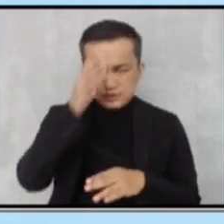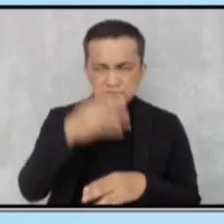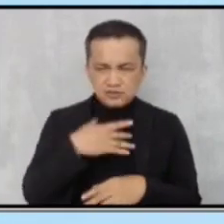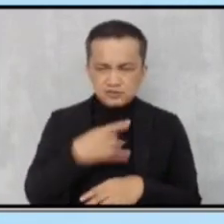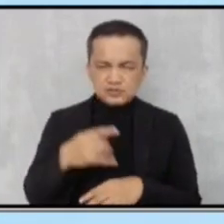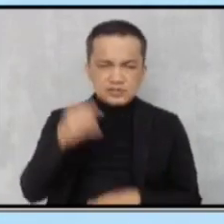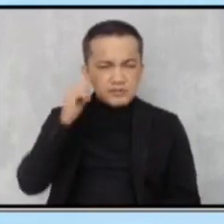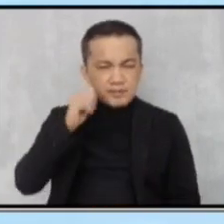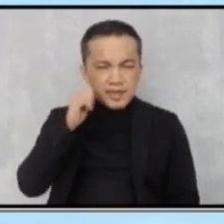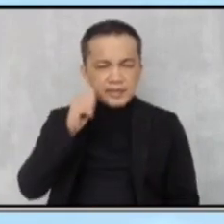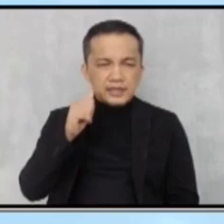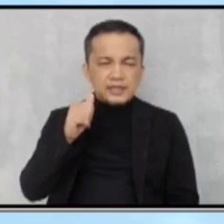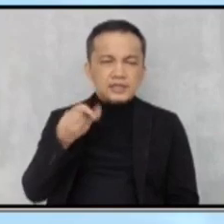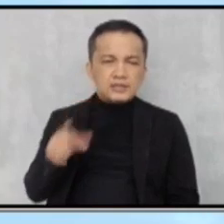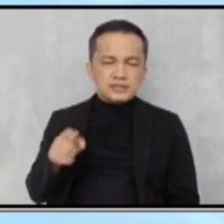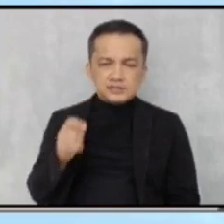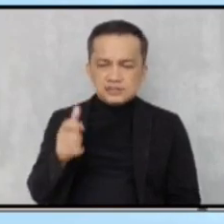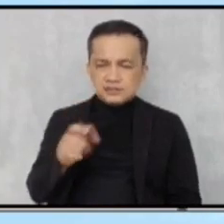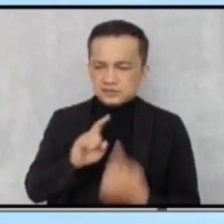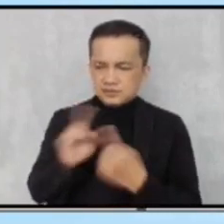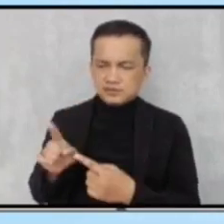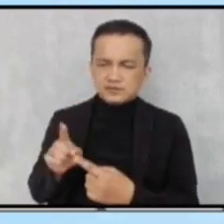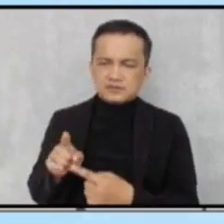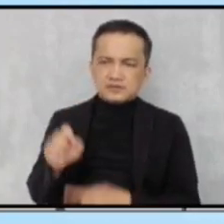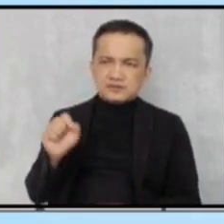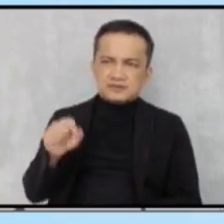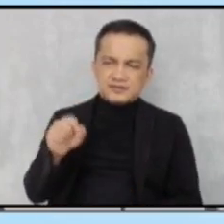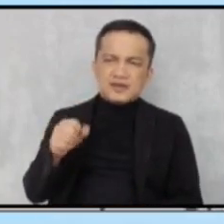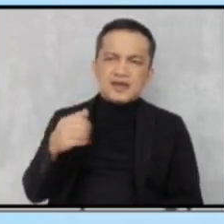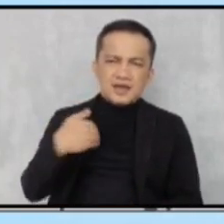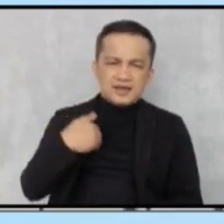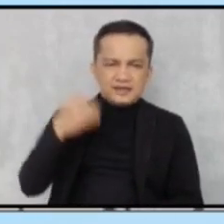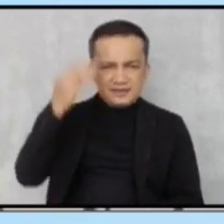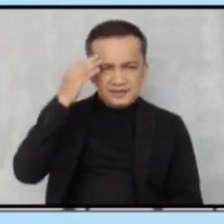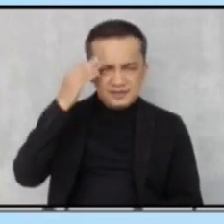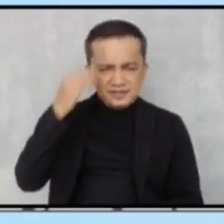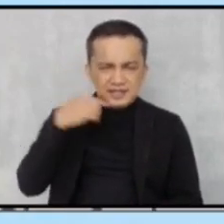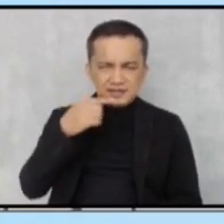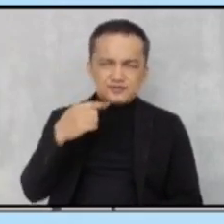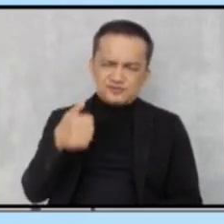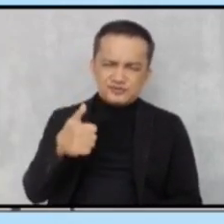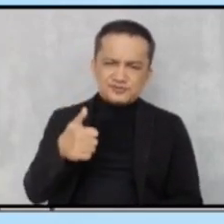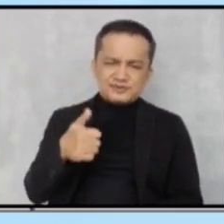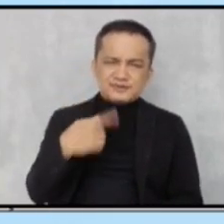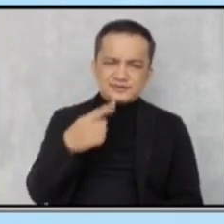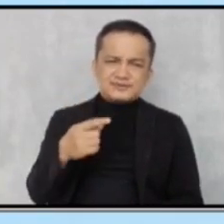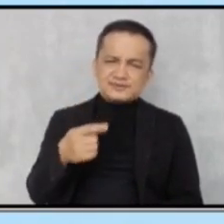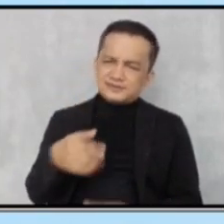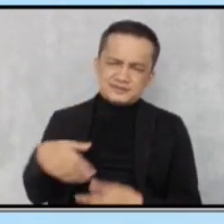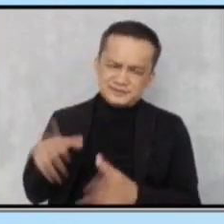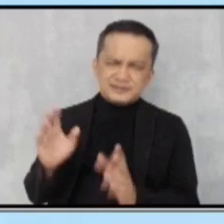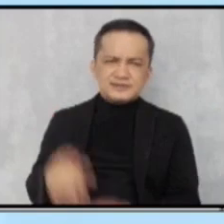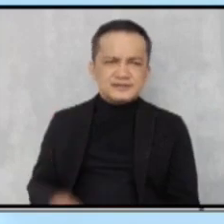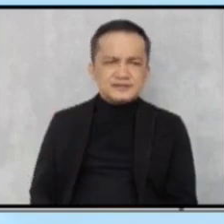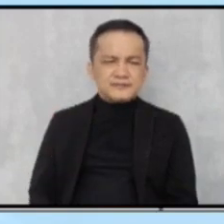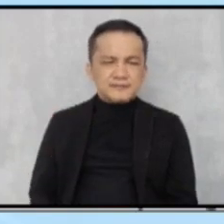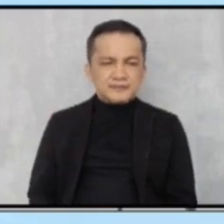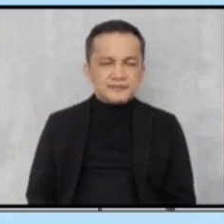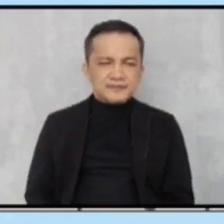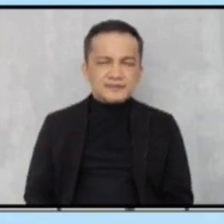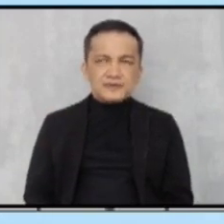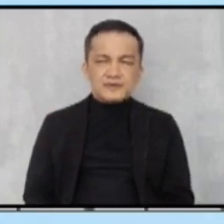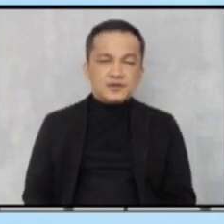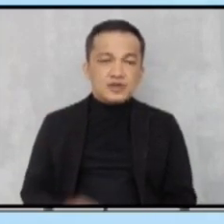agad siyang sinagot nito ng, "Yeah, I know. You have cool for this summer out." Ayon kay Lovato, ang cool for the summer